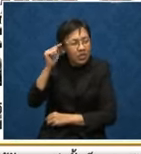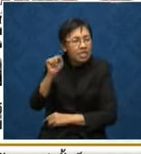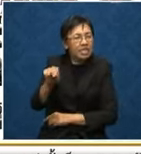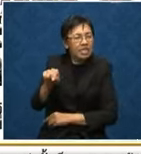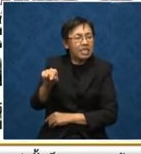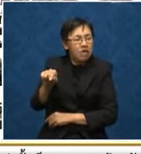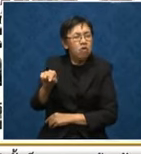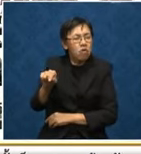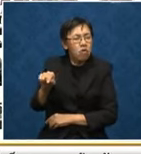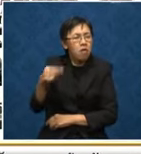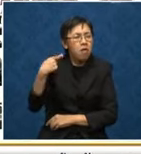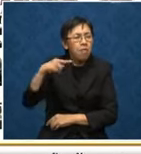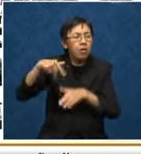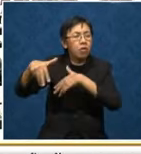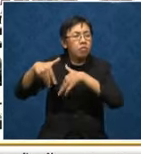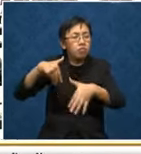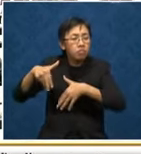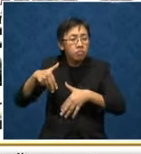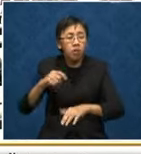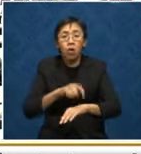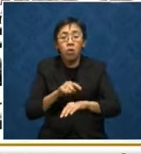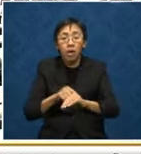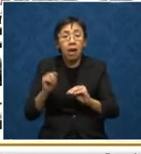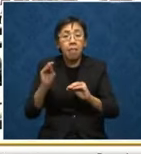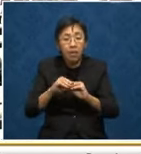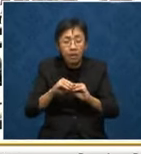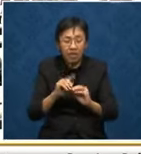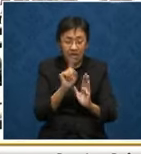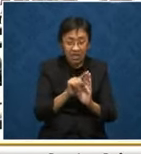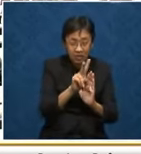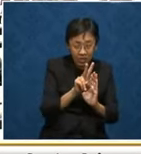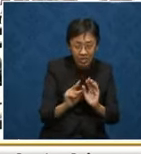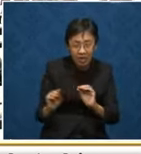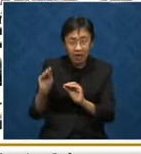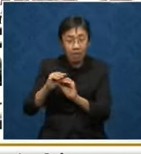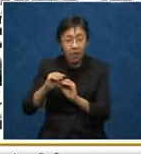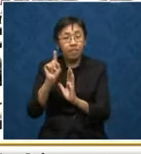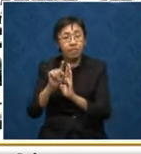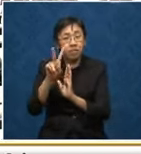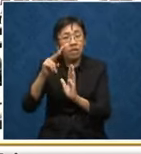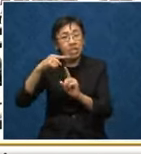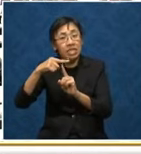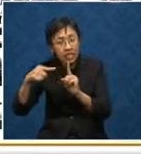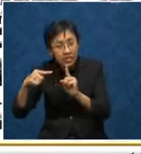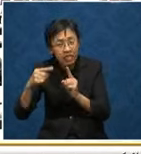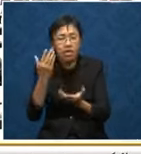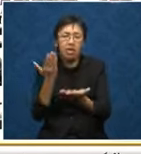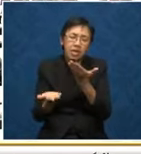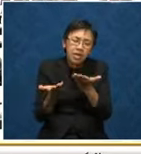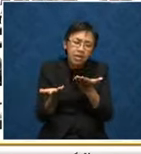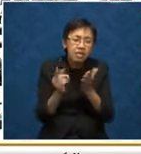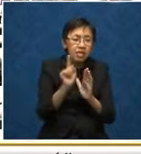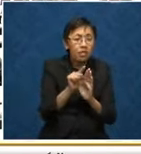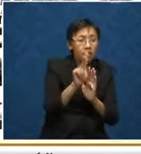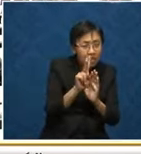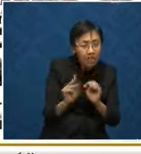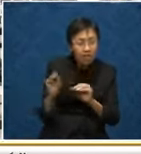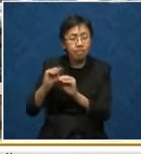มเห็นว่าการที่จะเพิ่มเวลานะครับจาก2นาทีเป็น2นาทีครึ่งหรือเป็น3นาทีก็ตาม